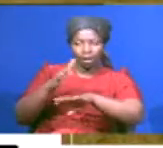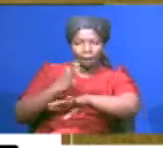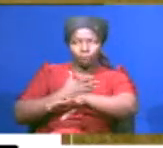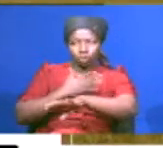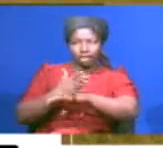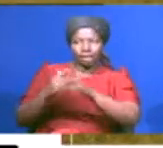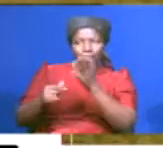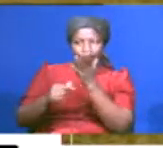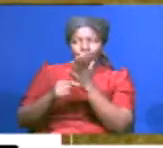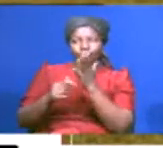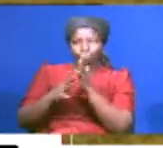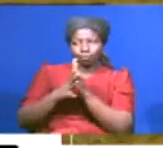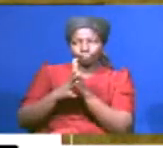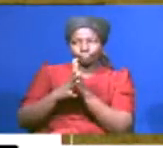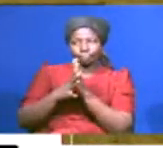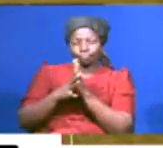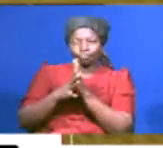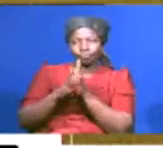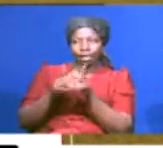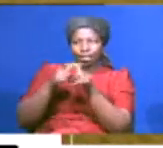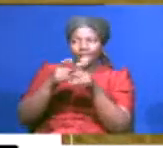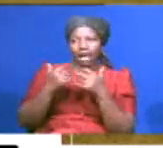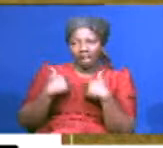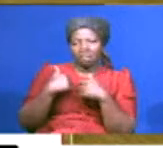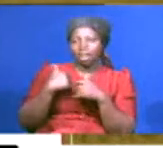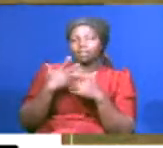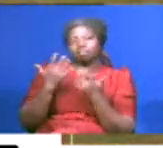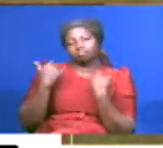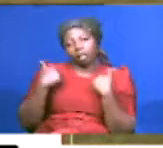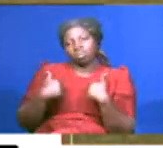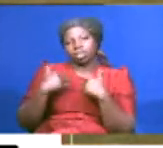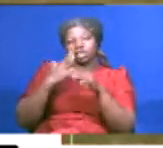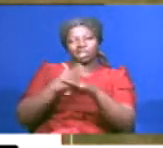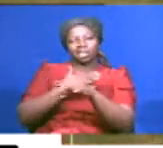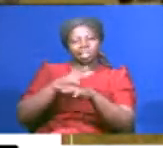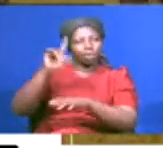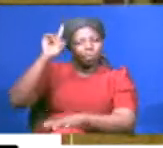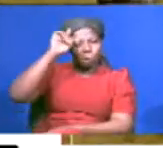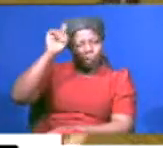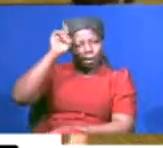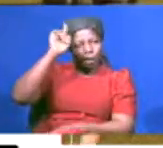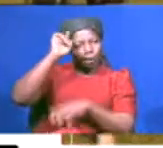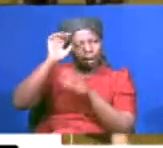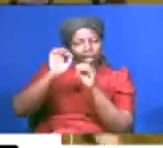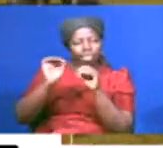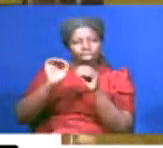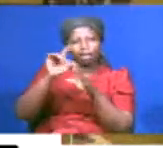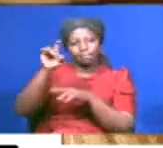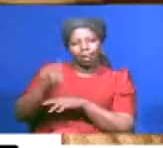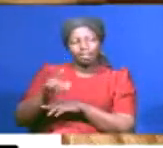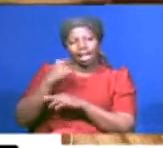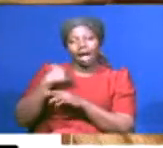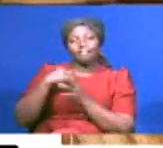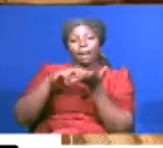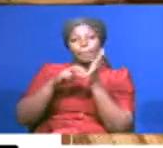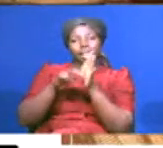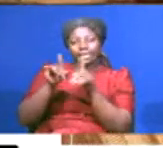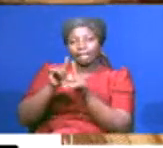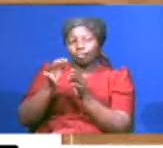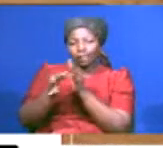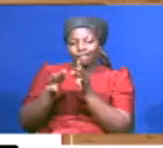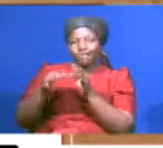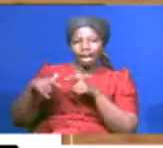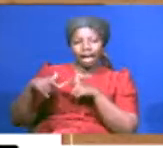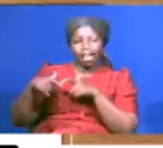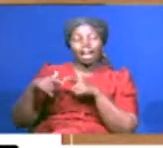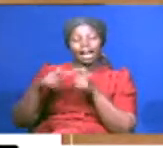mimi siimbagi nyimbo hivi hivi, hata kama ni nyimbo ya mapenzi iko na maana fulani. Kwa example like Stella. Kwa example